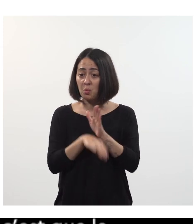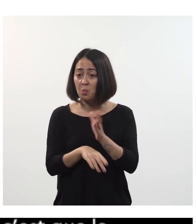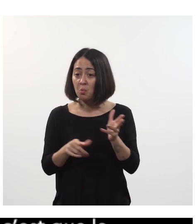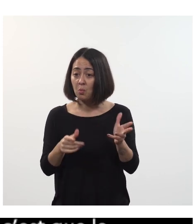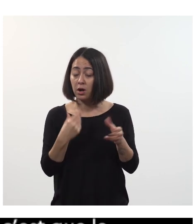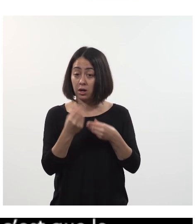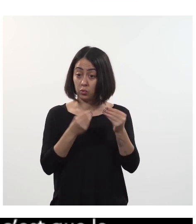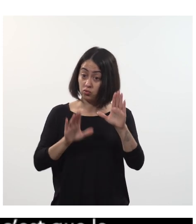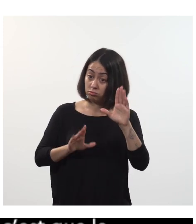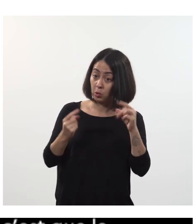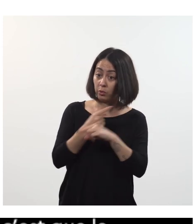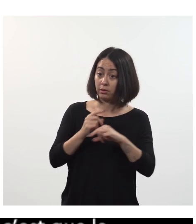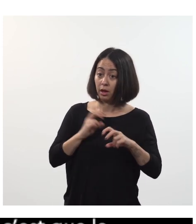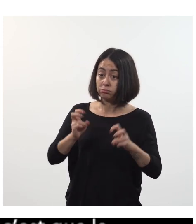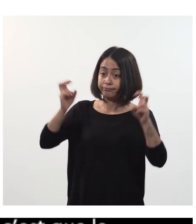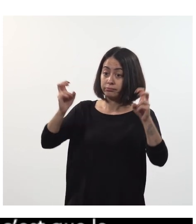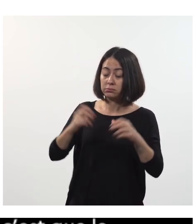certaines situations aussi.